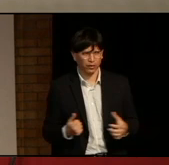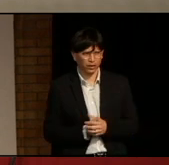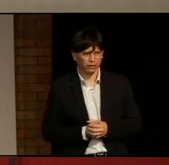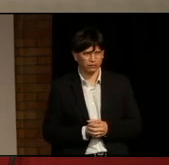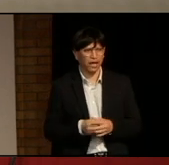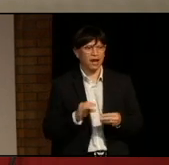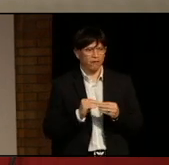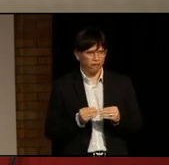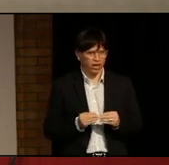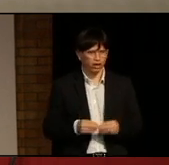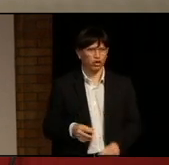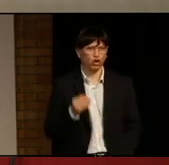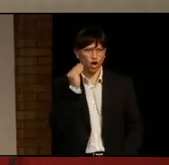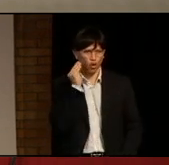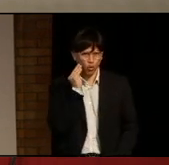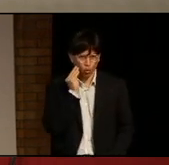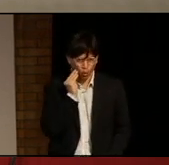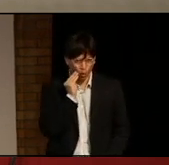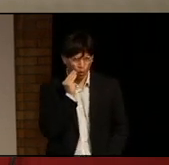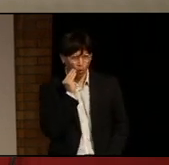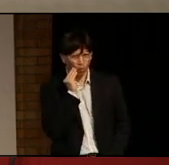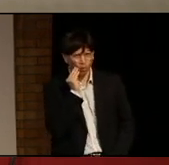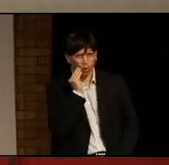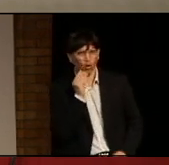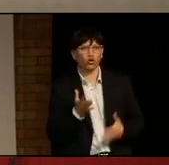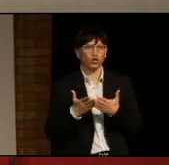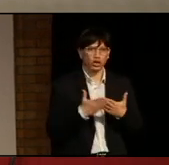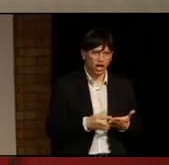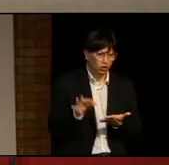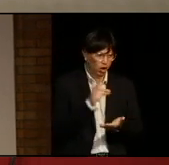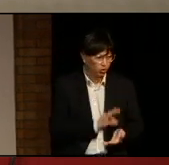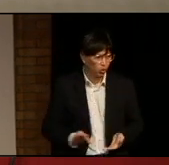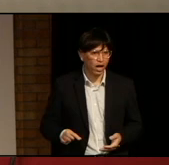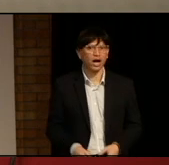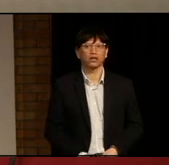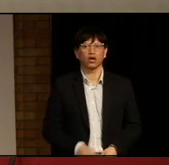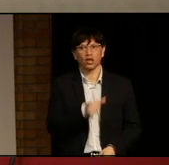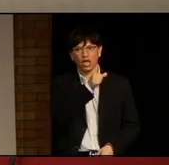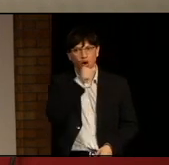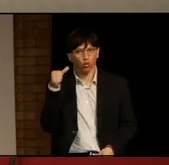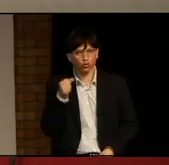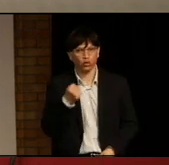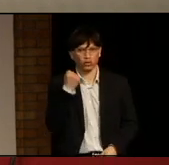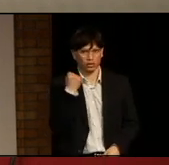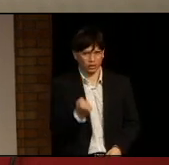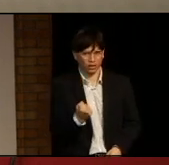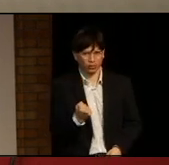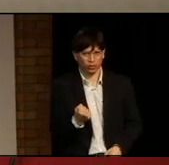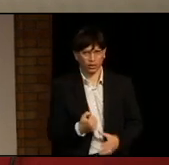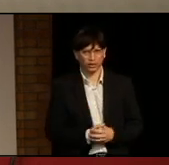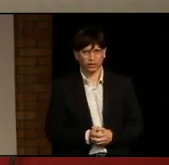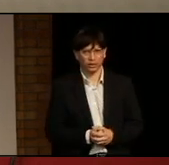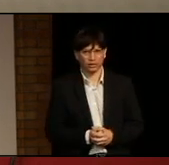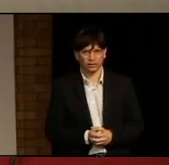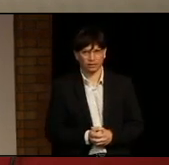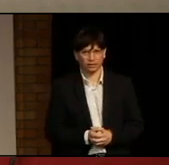Il fatto è che l'uomo moderno non è stato educato al retto uso della potenza sono delle